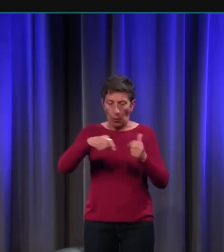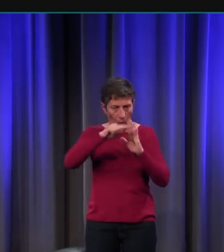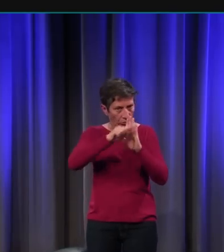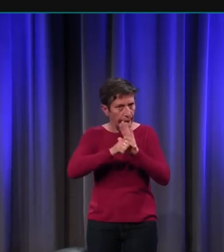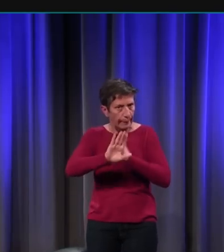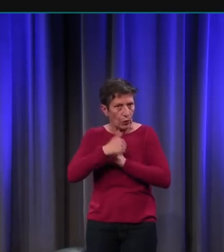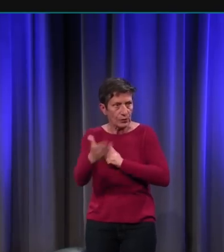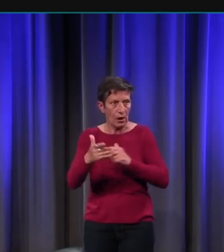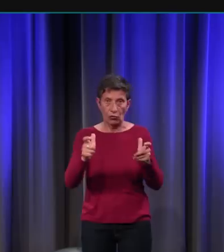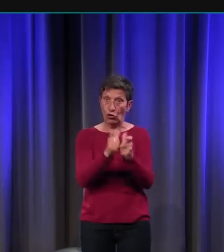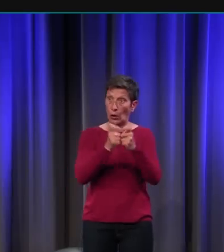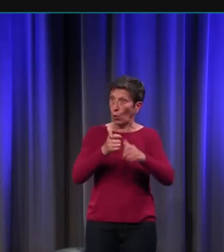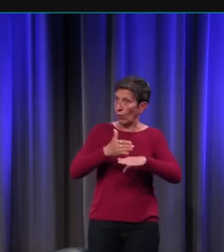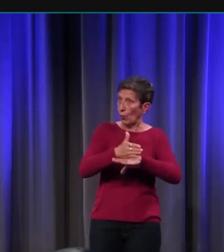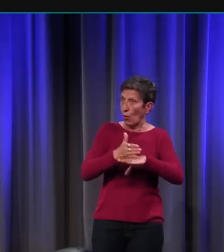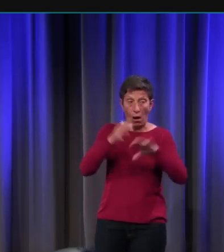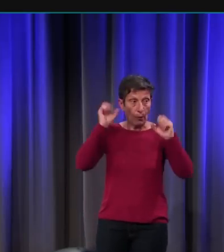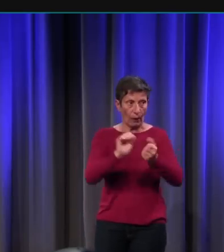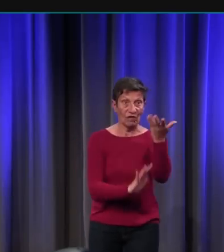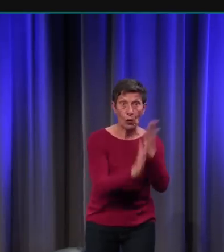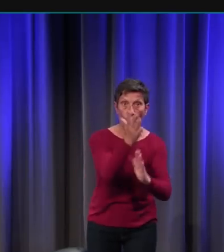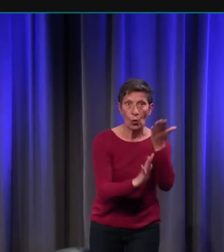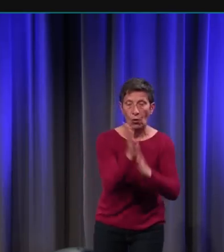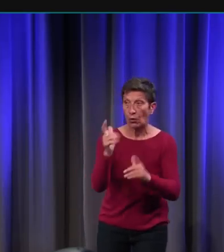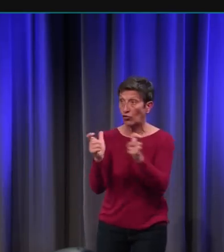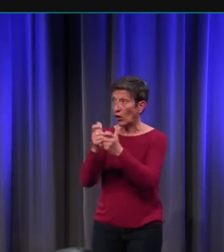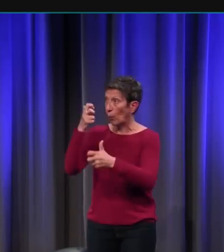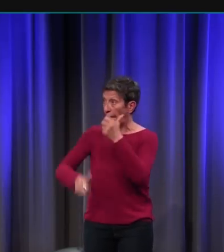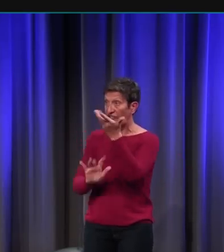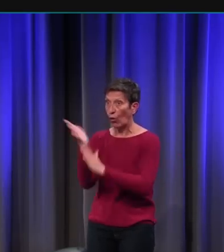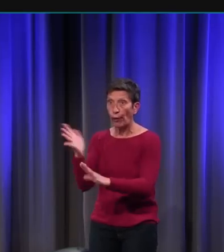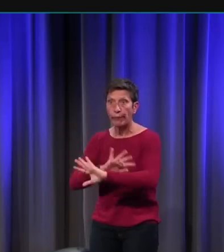Un château de bois, on peut le prendre en y mettant le feu. Un château de pierre, on ne peut plus.